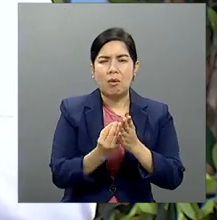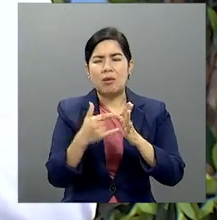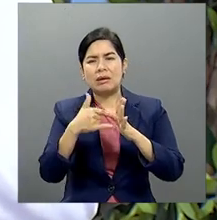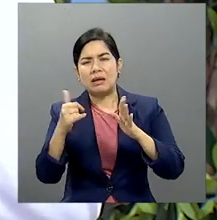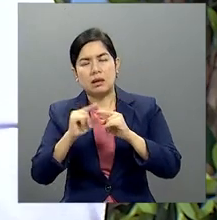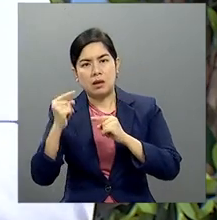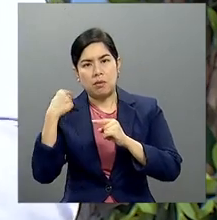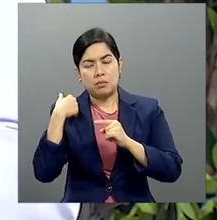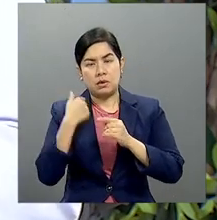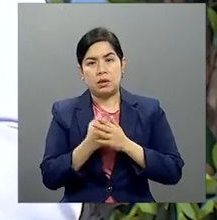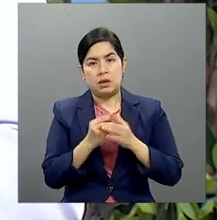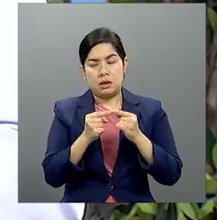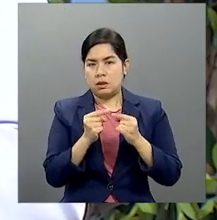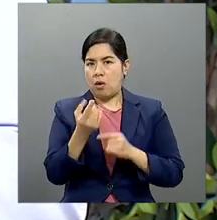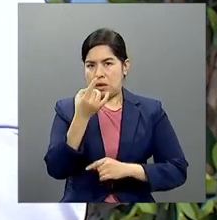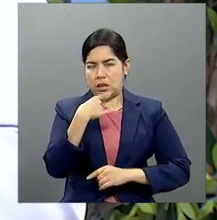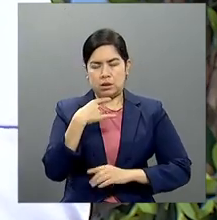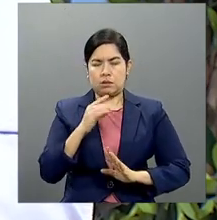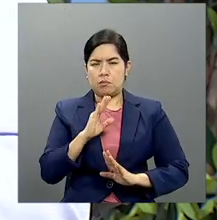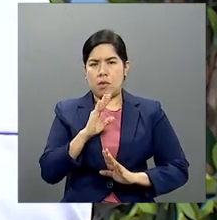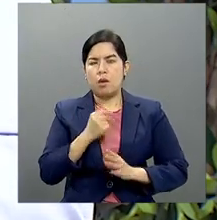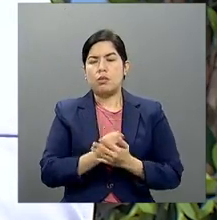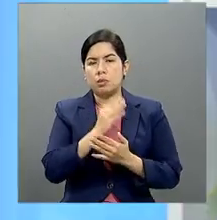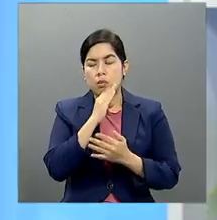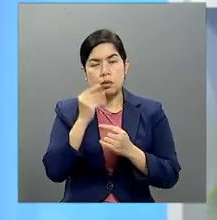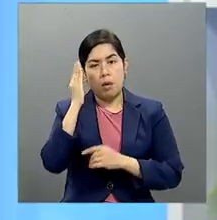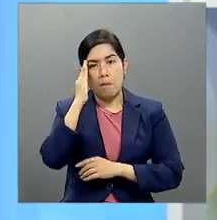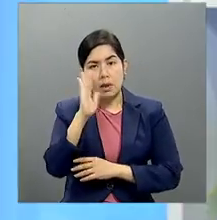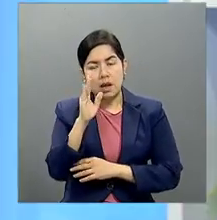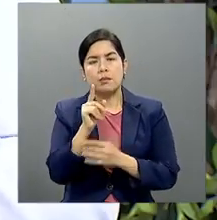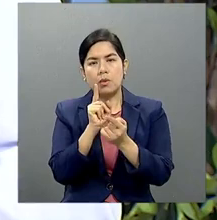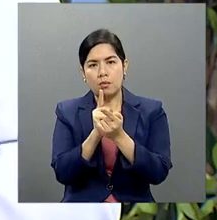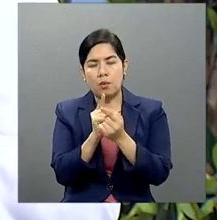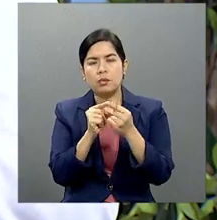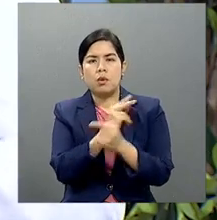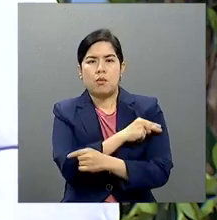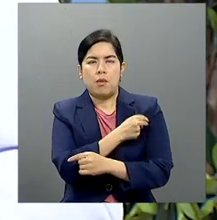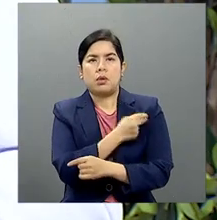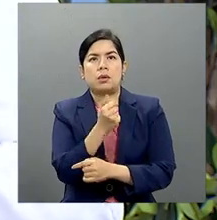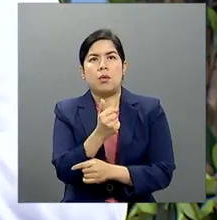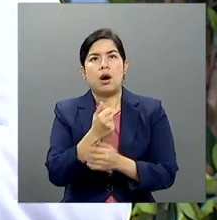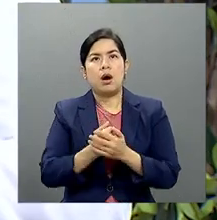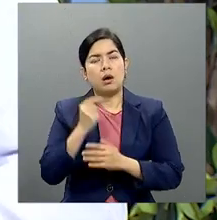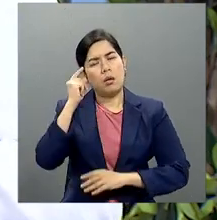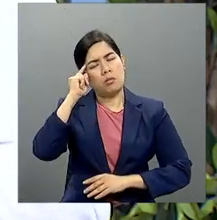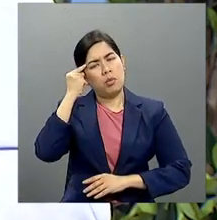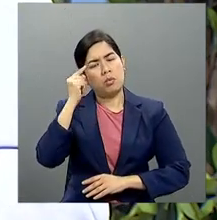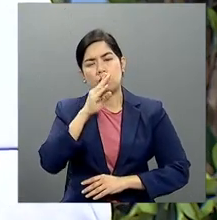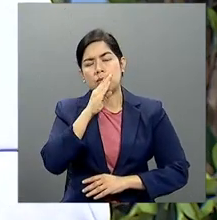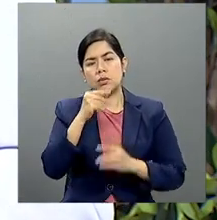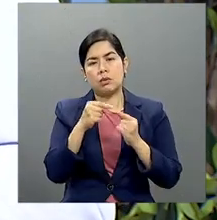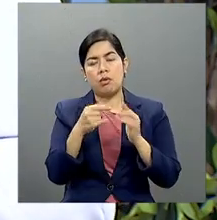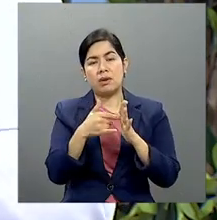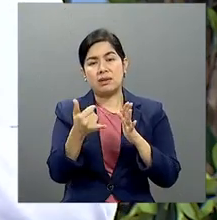ำเนี่ยควรที่จะปรึกษาคุณหมออายุรกรรมหรืออายุรกรรมโรคไตก่อนนะครับเพราะเราไม่รู้ว่าส่วนประกอบที่รับประทานเข้าไปเนี่ยมีผลต่อ